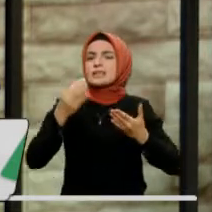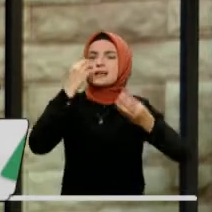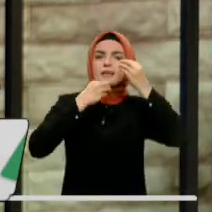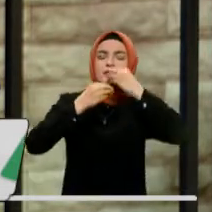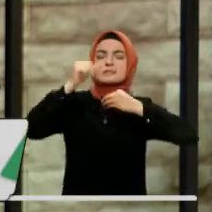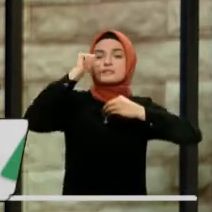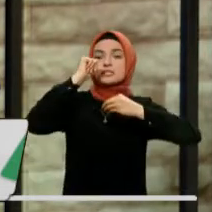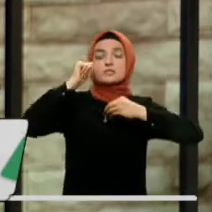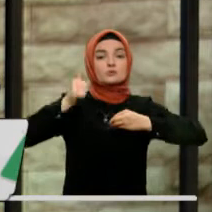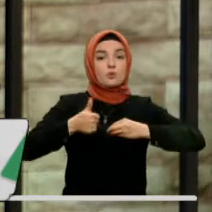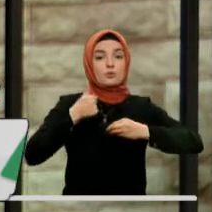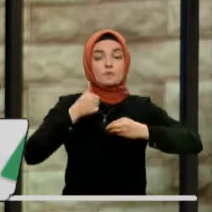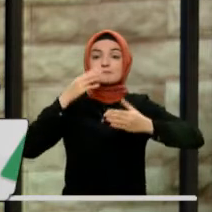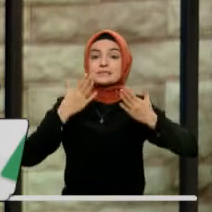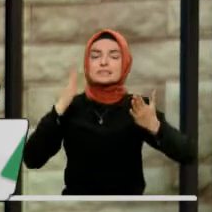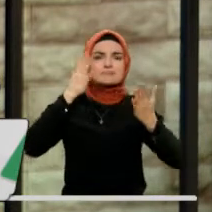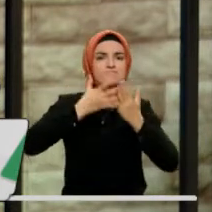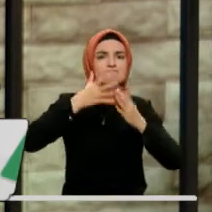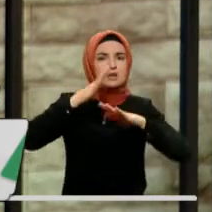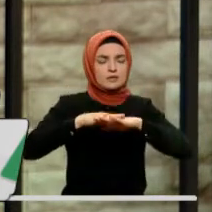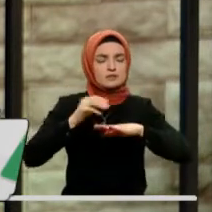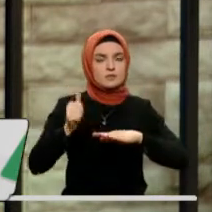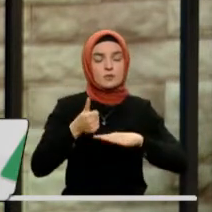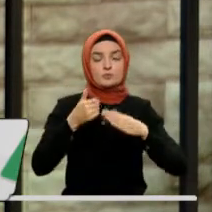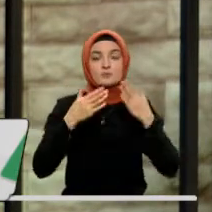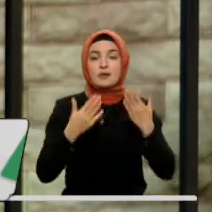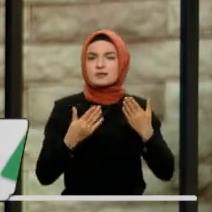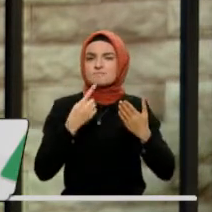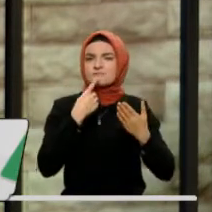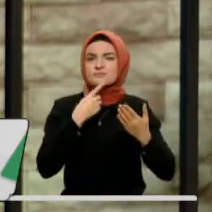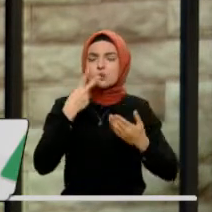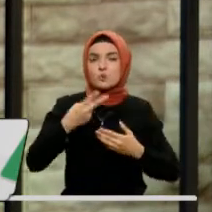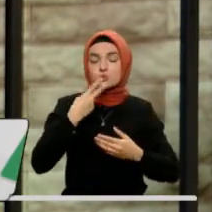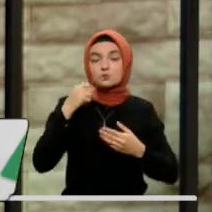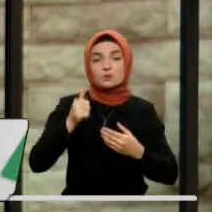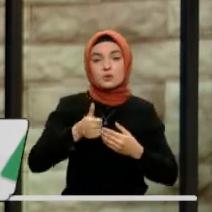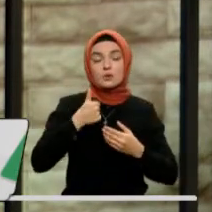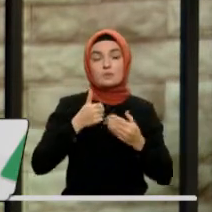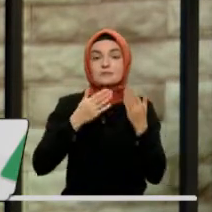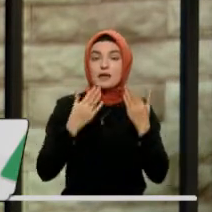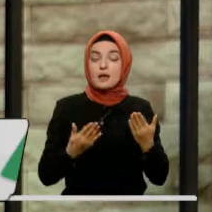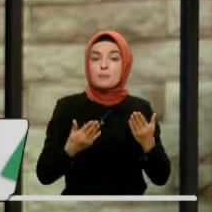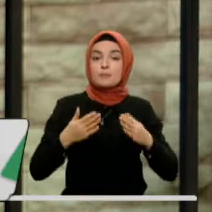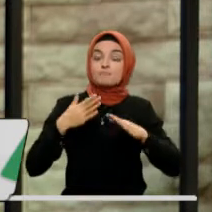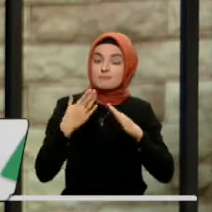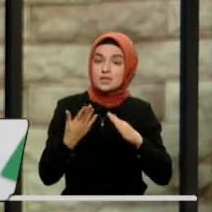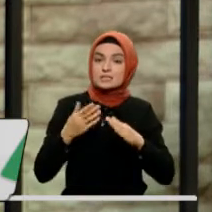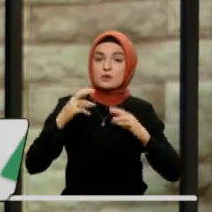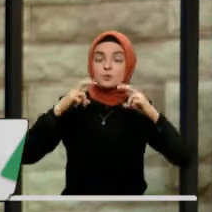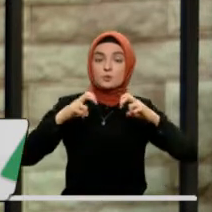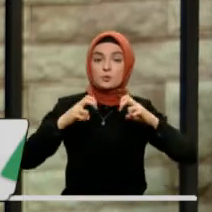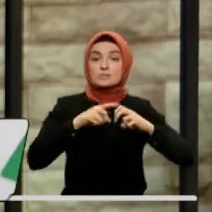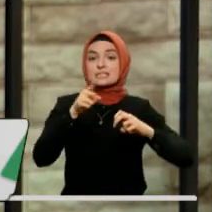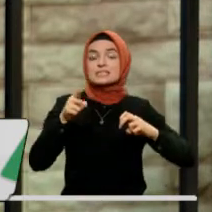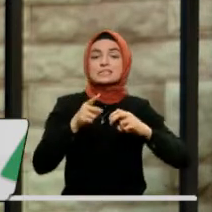önemli, nasıl ibadet ettiğiniz önemli, hangi dili konuştuğunuz da önemli ama asıl konu sizin